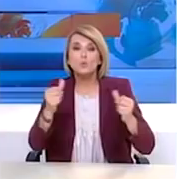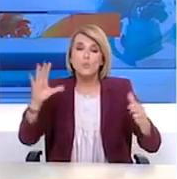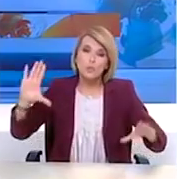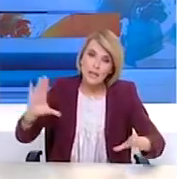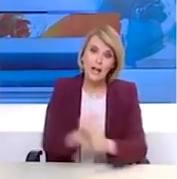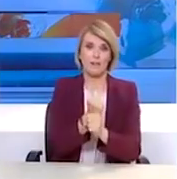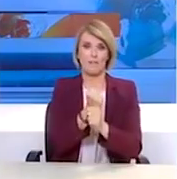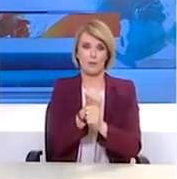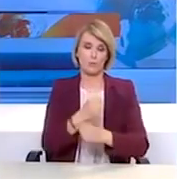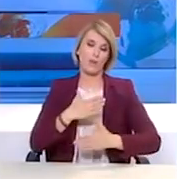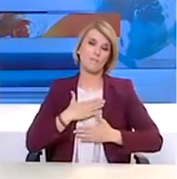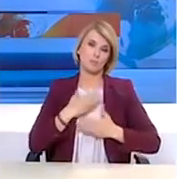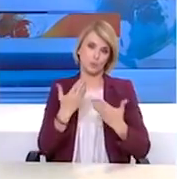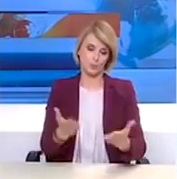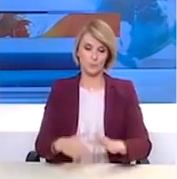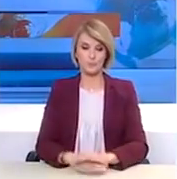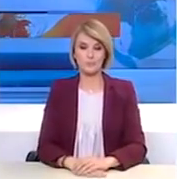βγούμε νικητές. Σας ευχαριστώ.